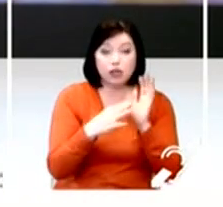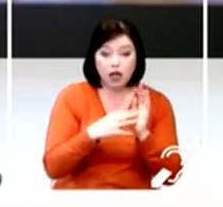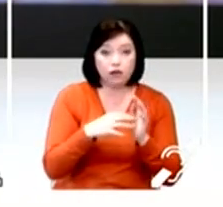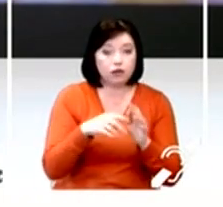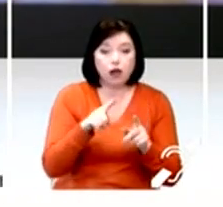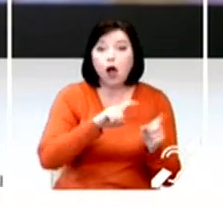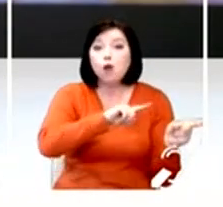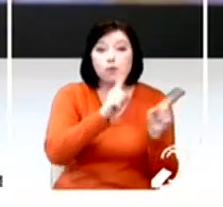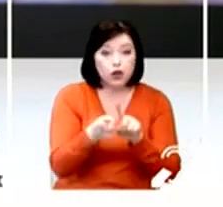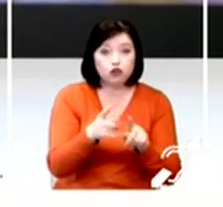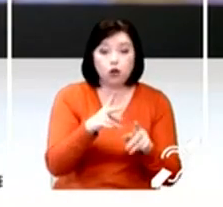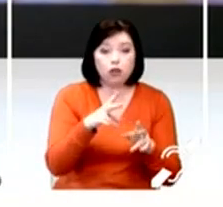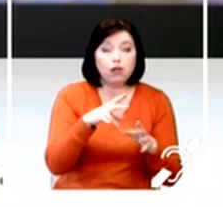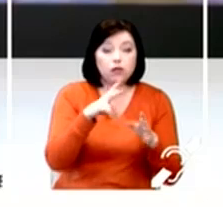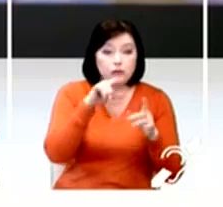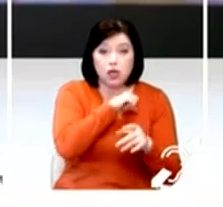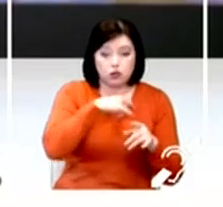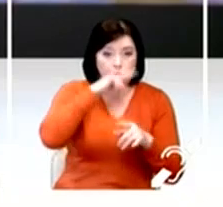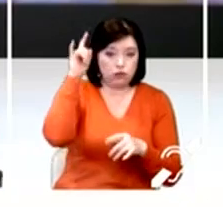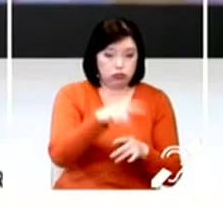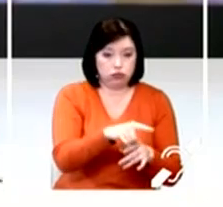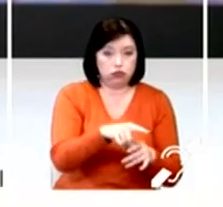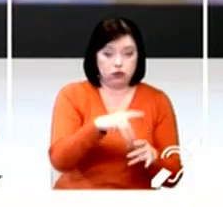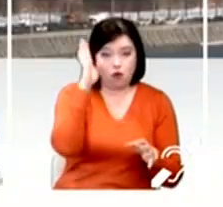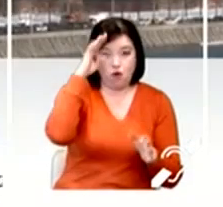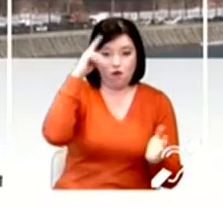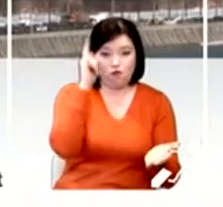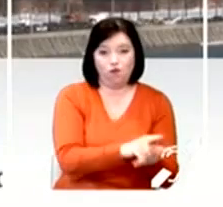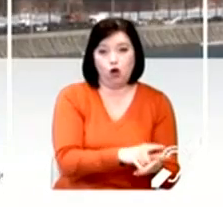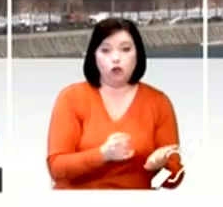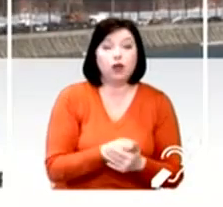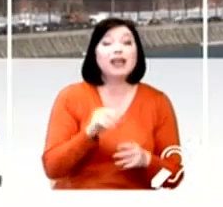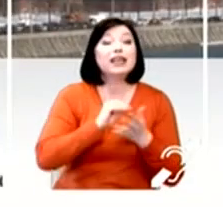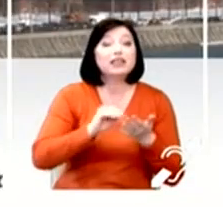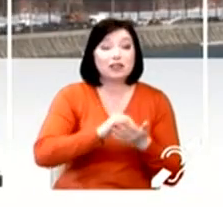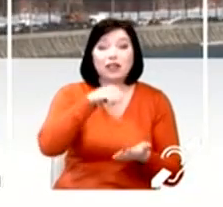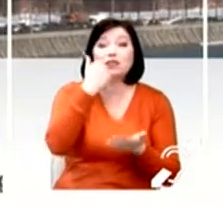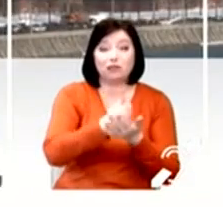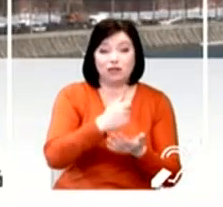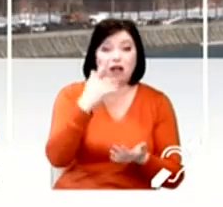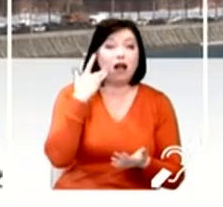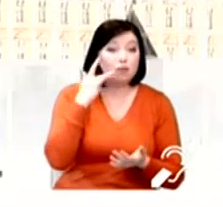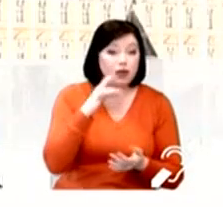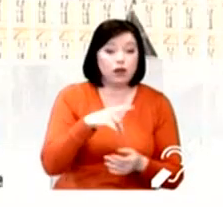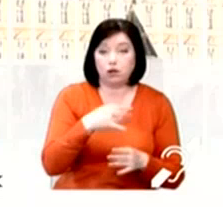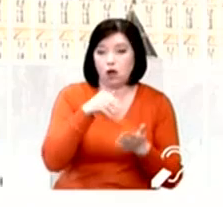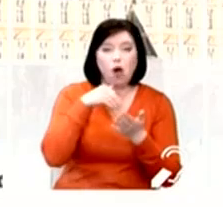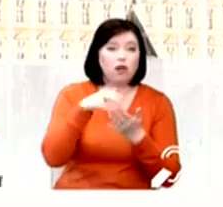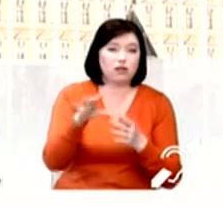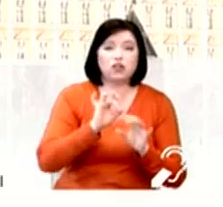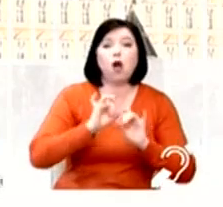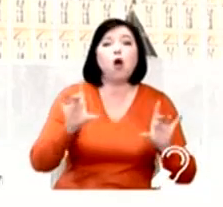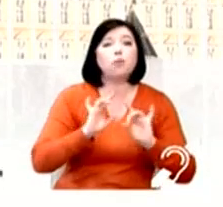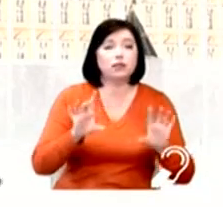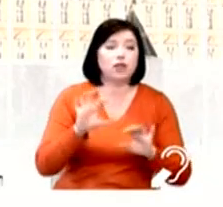перешел в неуправляемый полет с потерей высоты и столкнулся с водной поверхностью. Секретарь американ ал апарарии Ллойд Остин а рефузат за оферы